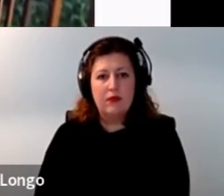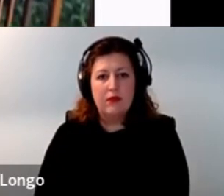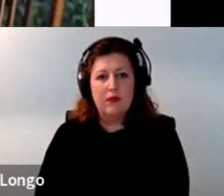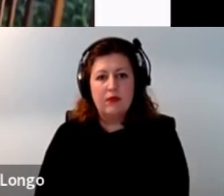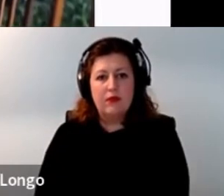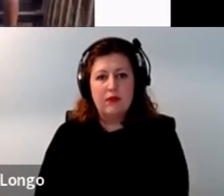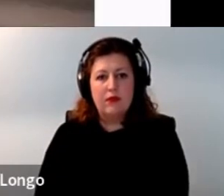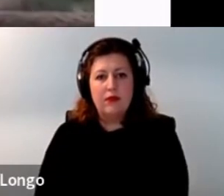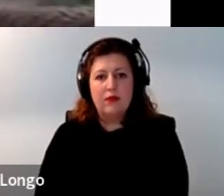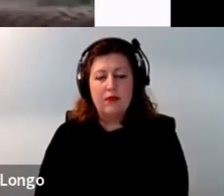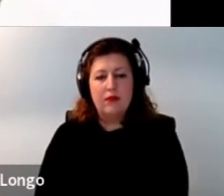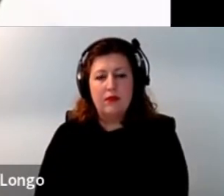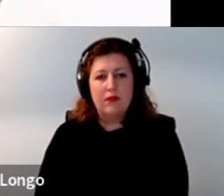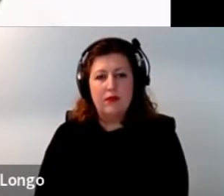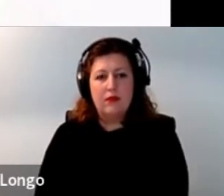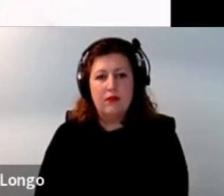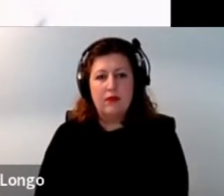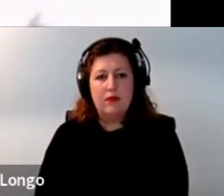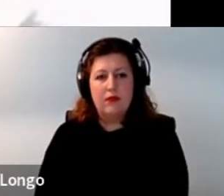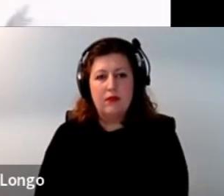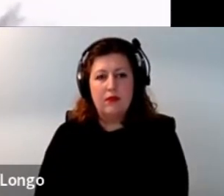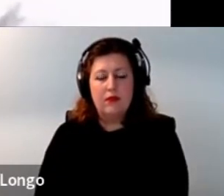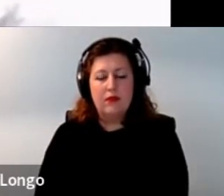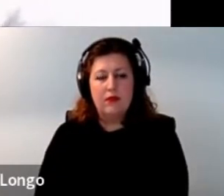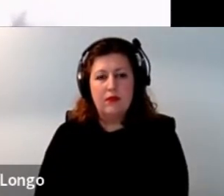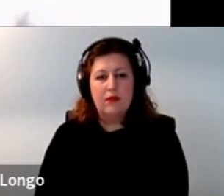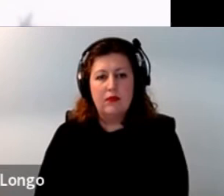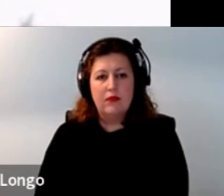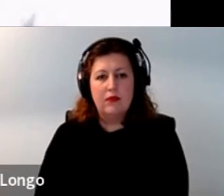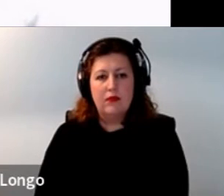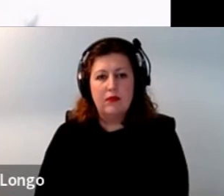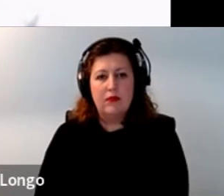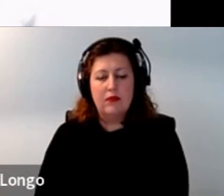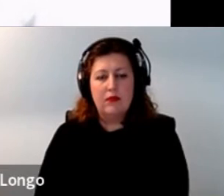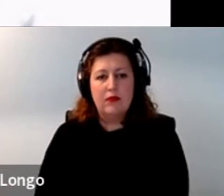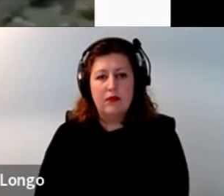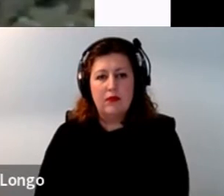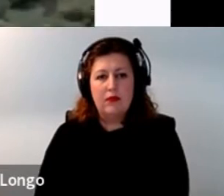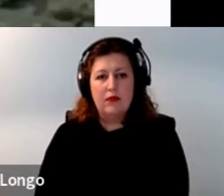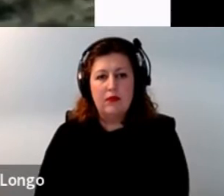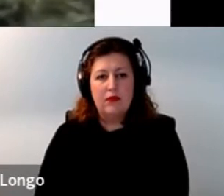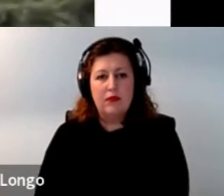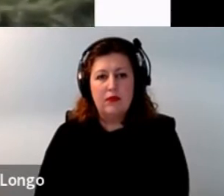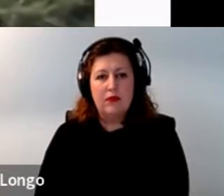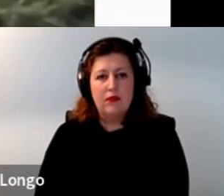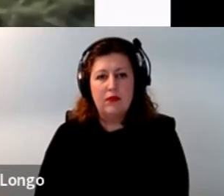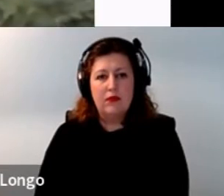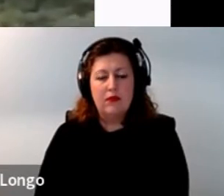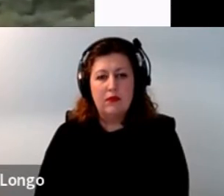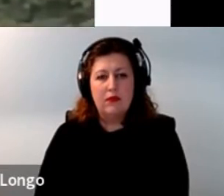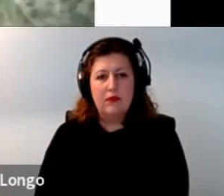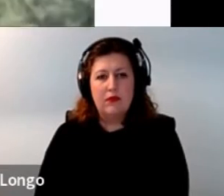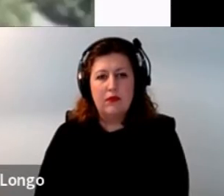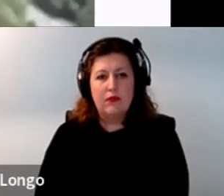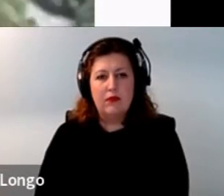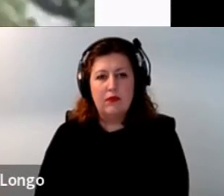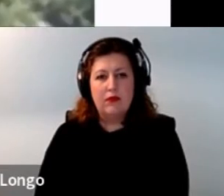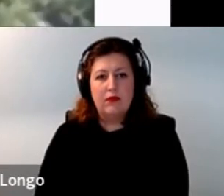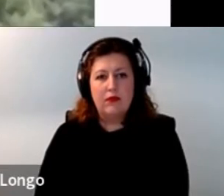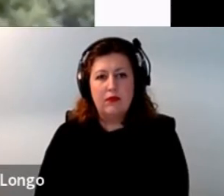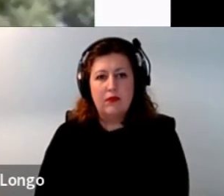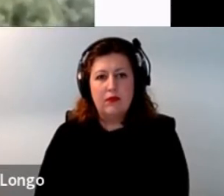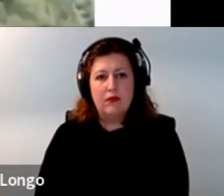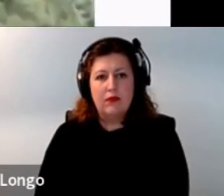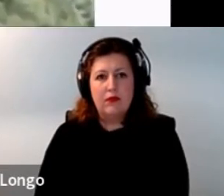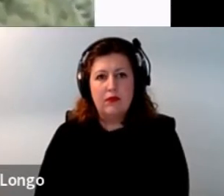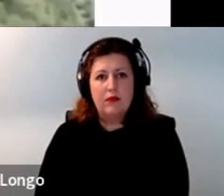foresta. Colombia. In Colombia, i bambini di una manciata di famiglie che vivono nella foresta pluviale a 40